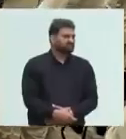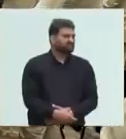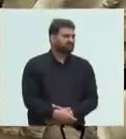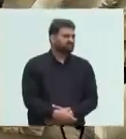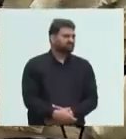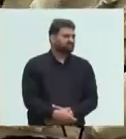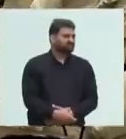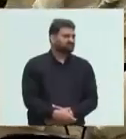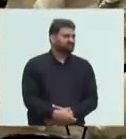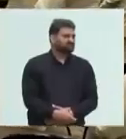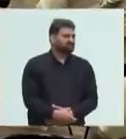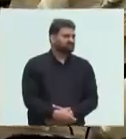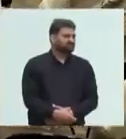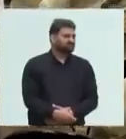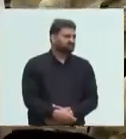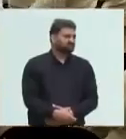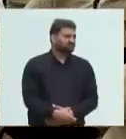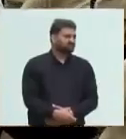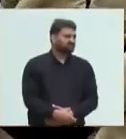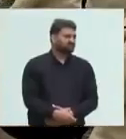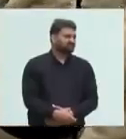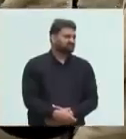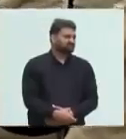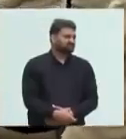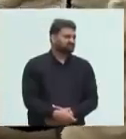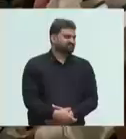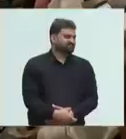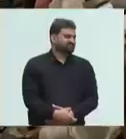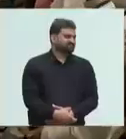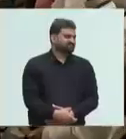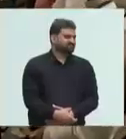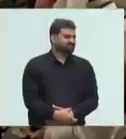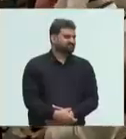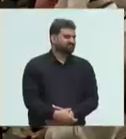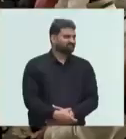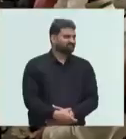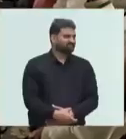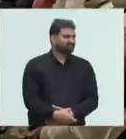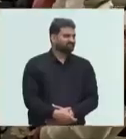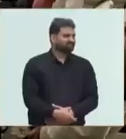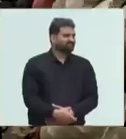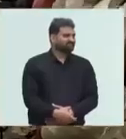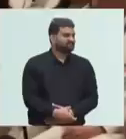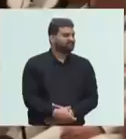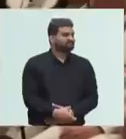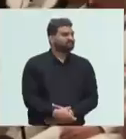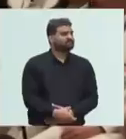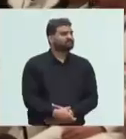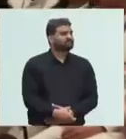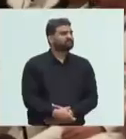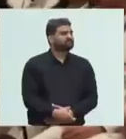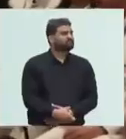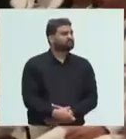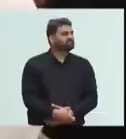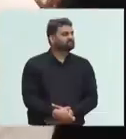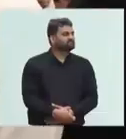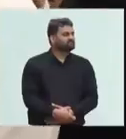ध्यान दिया करते थे। भगवान की बहुत कृपा रही है तो मुझे भी बैडमिंटन से इसीलिए बहुत प्रिय है। अच्छा